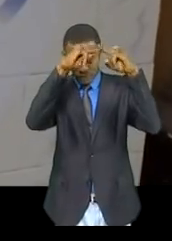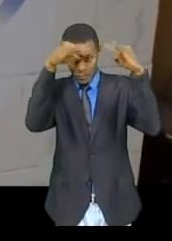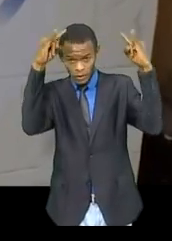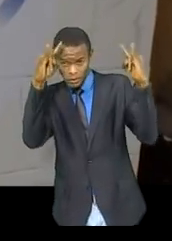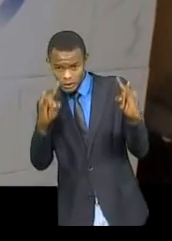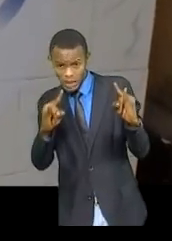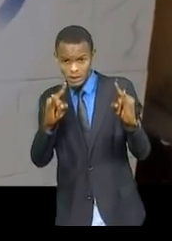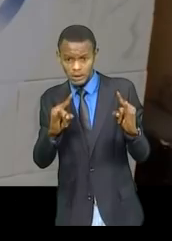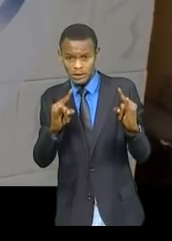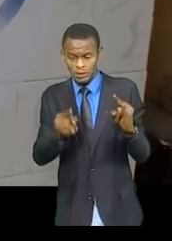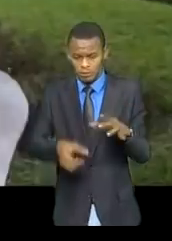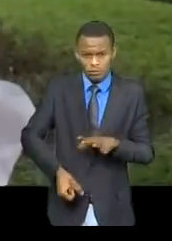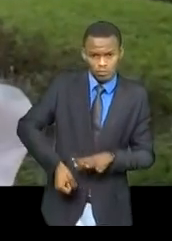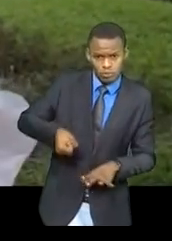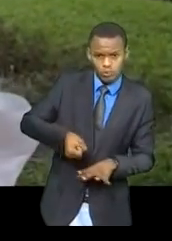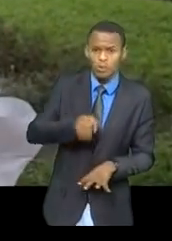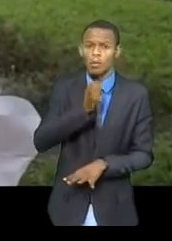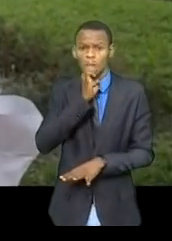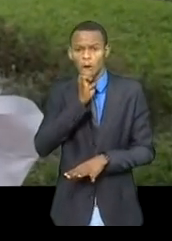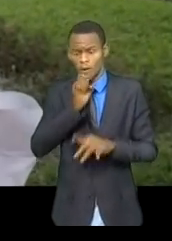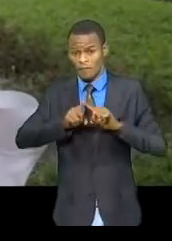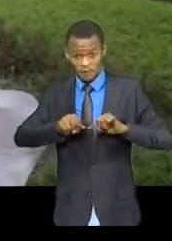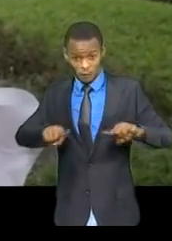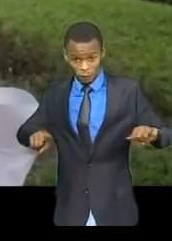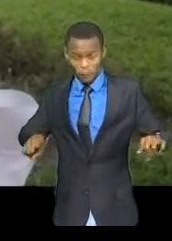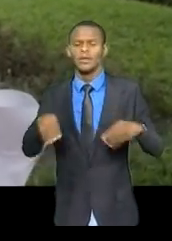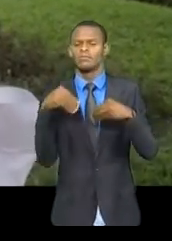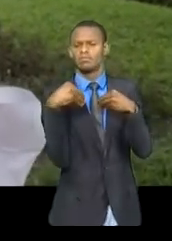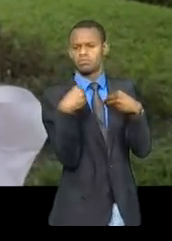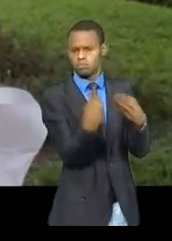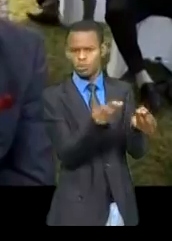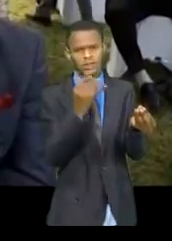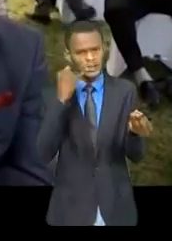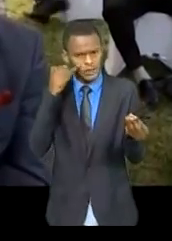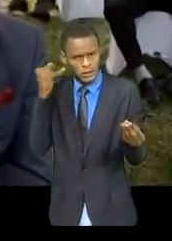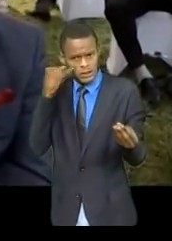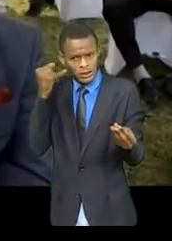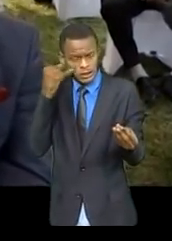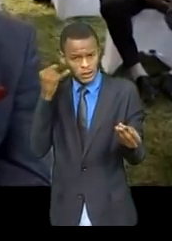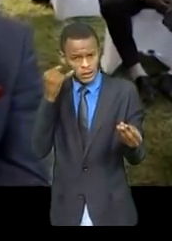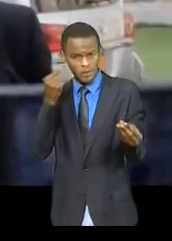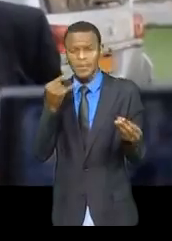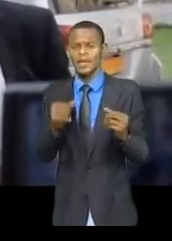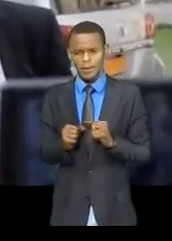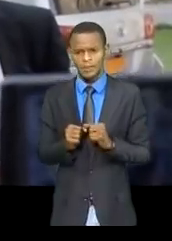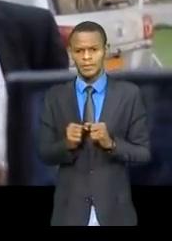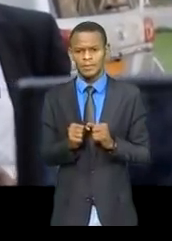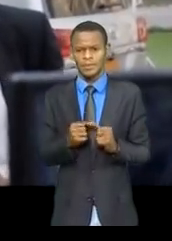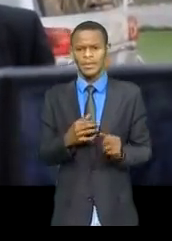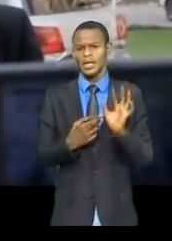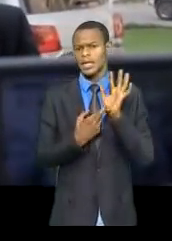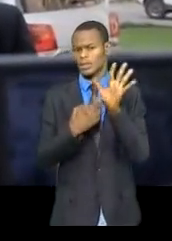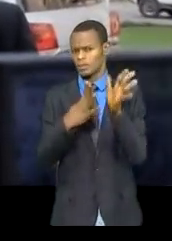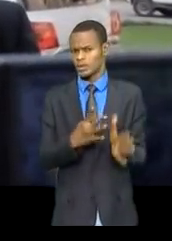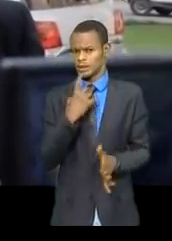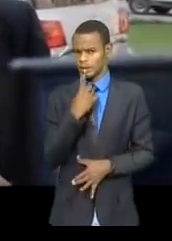de coopération internationale. Précision du représentant résident de la JICA, Shibata. Avec notre compassion à